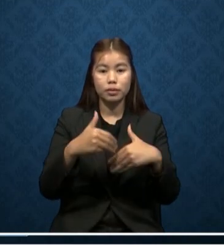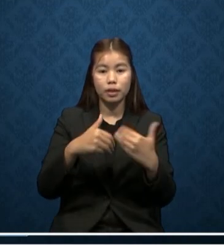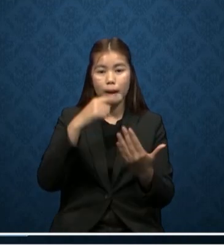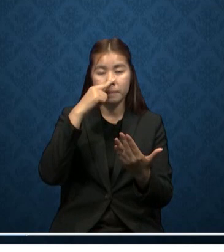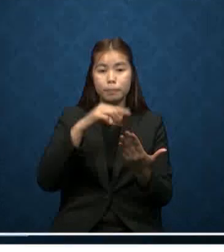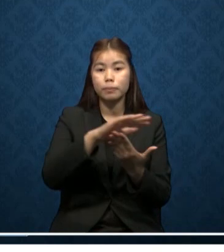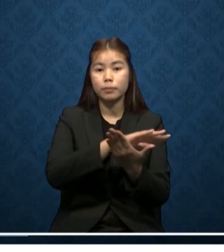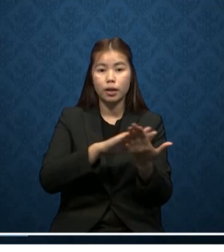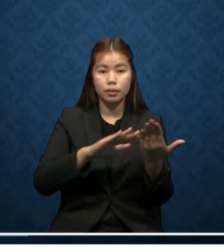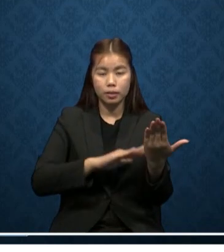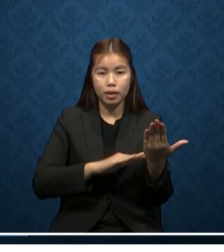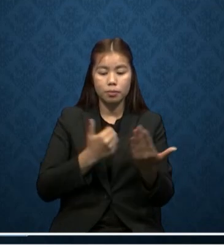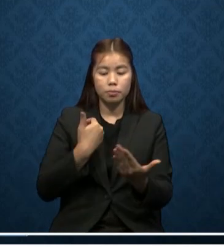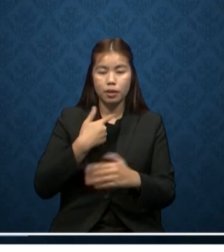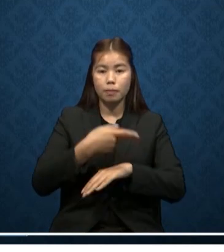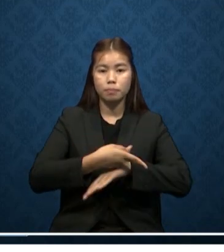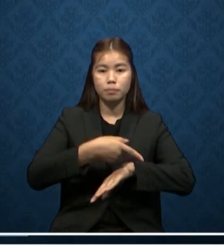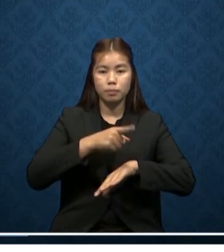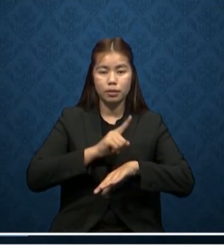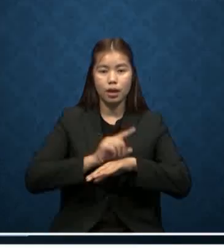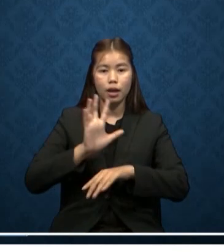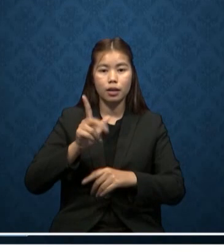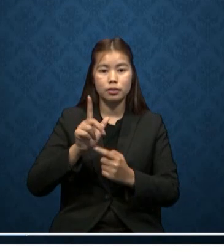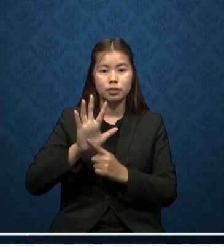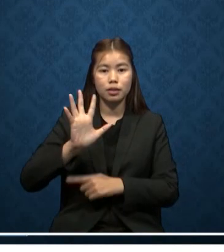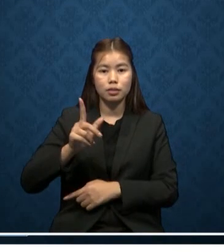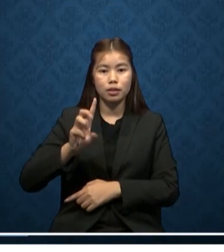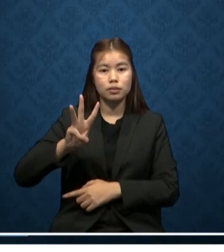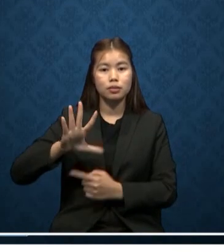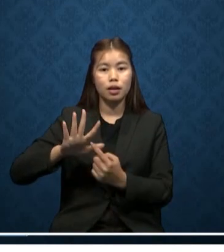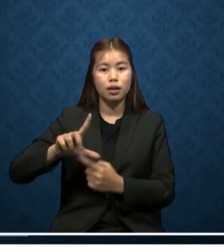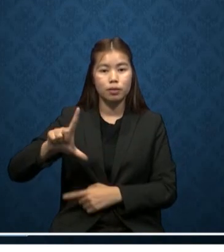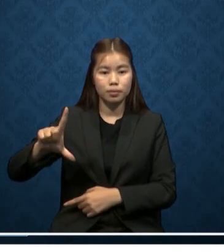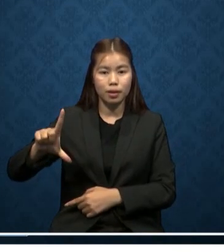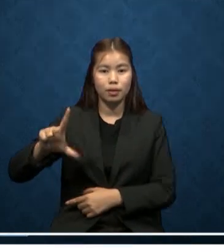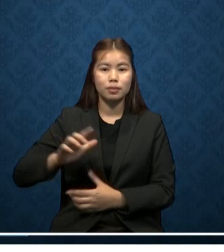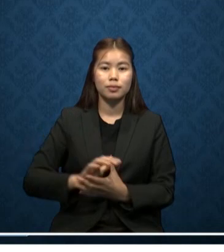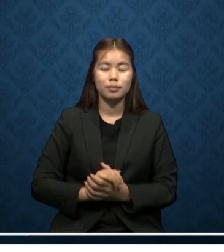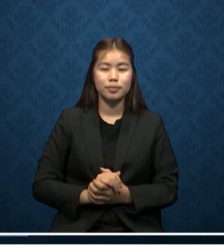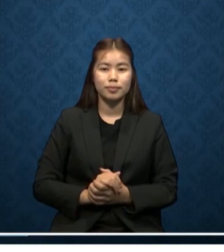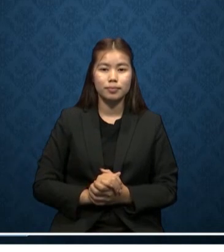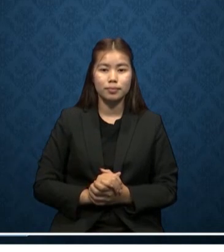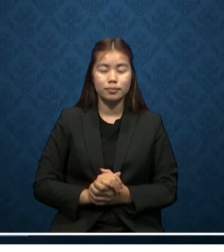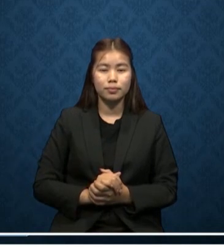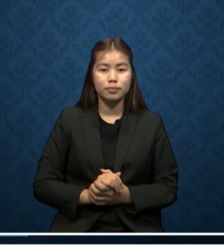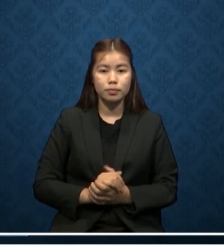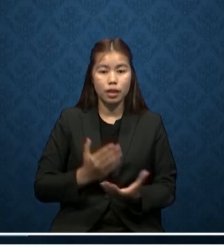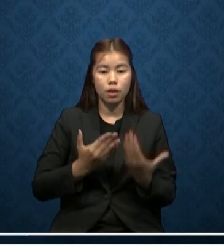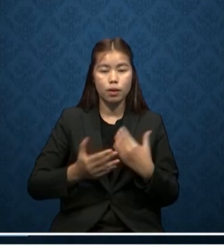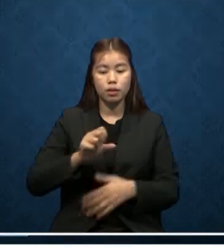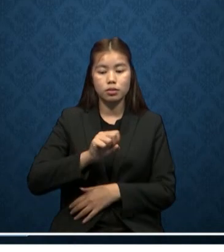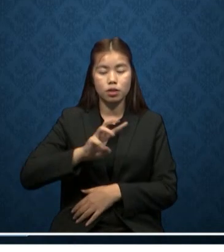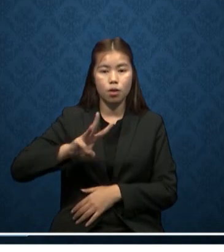มีเอ่อท่านประธานชัชวาลสุขสมจิตรเอ่อแล้วก็เอ่อท่านสว